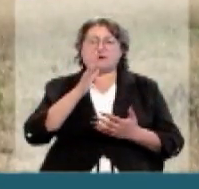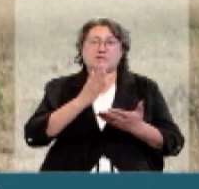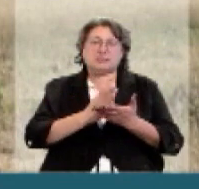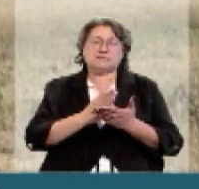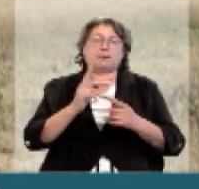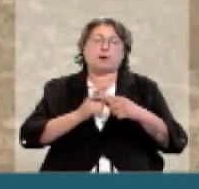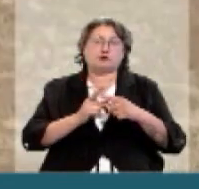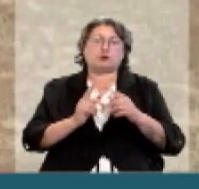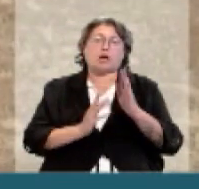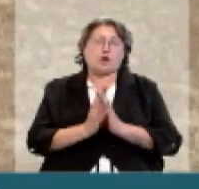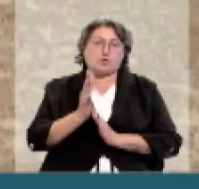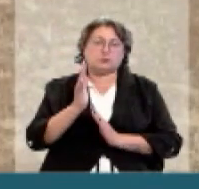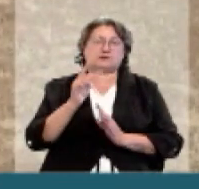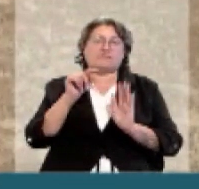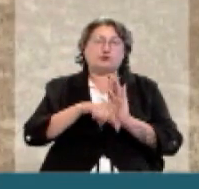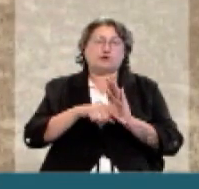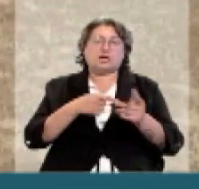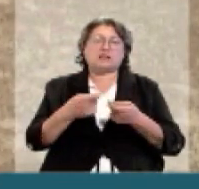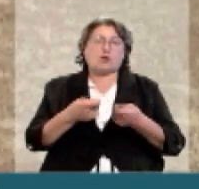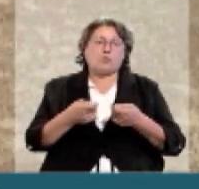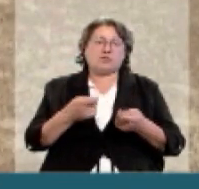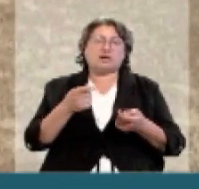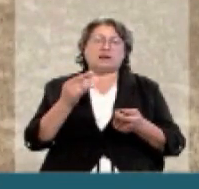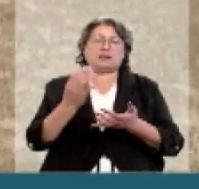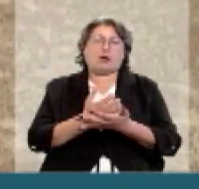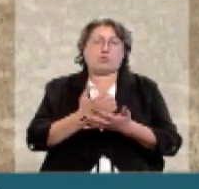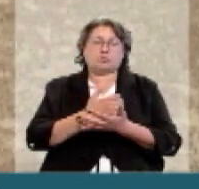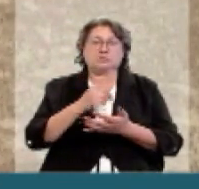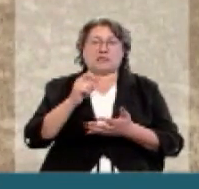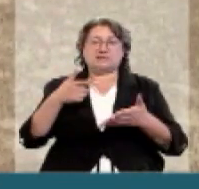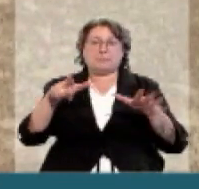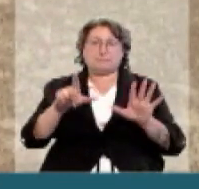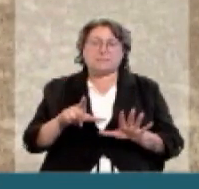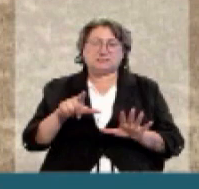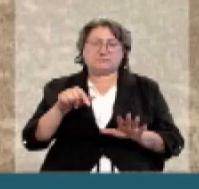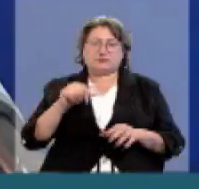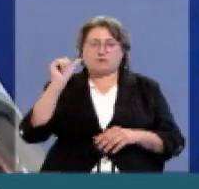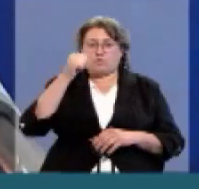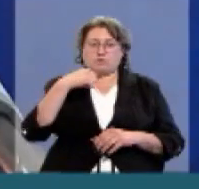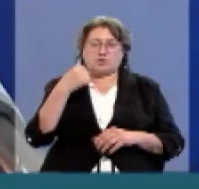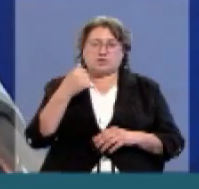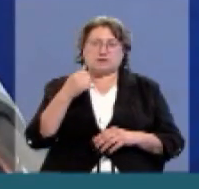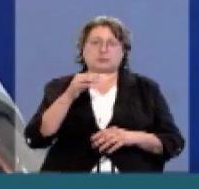динамика байқалады. Бюджеттің кірістері ағымдағы жылдың 7 айында 103,6%-ға орындалды.